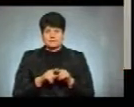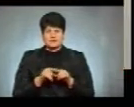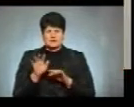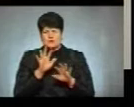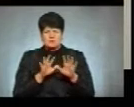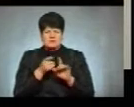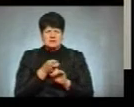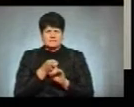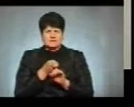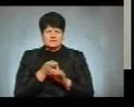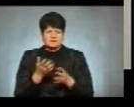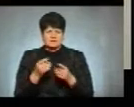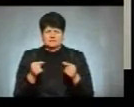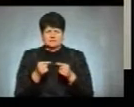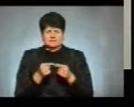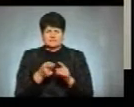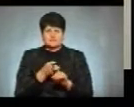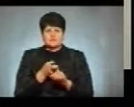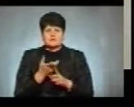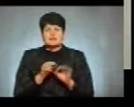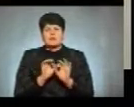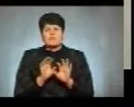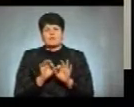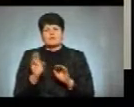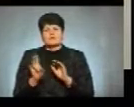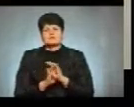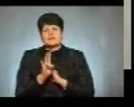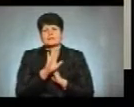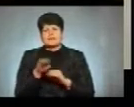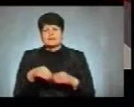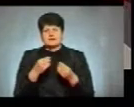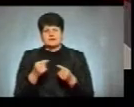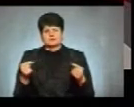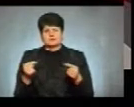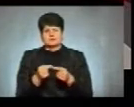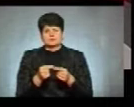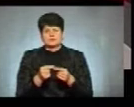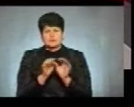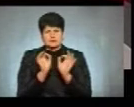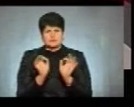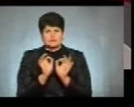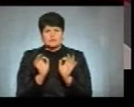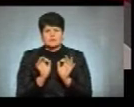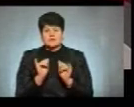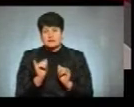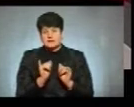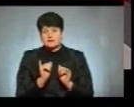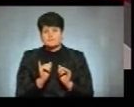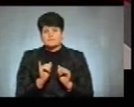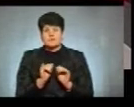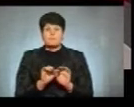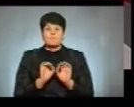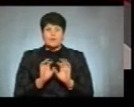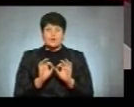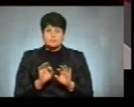Я поясню, що це так, як проповідь в церкві. Не давай конкретики ніякої, і відповідно, щоб та